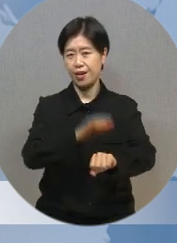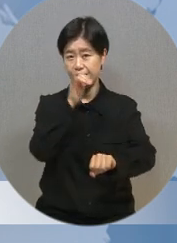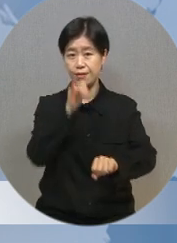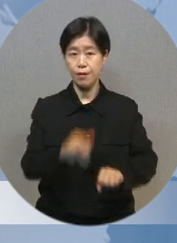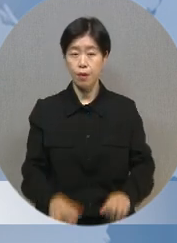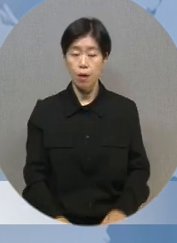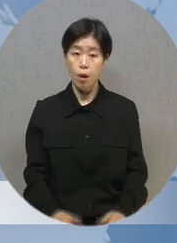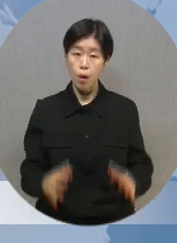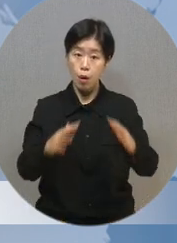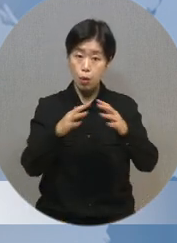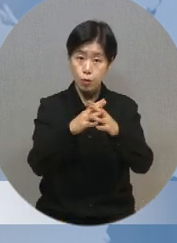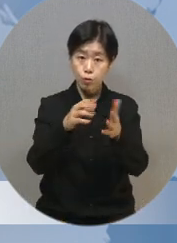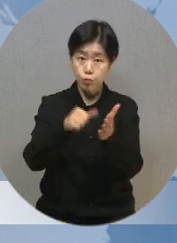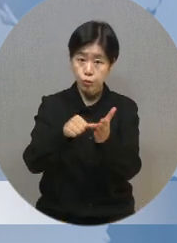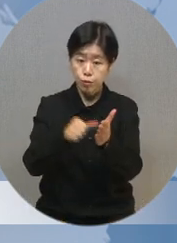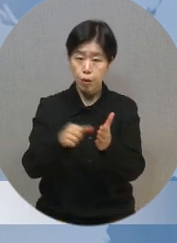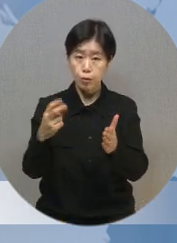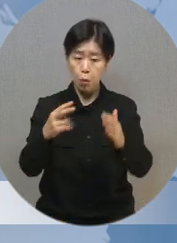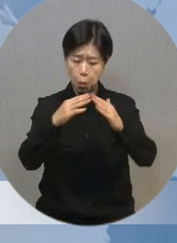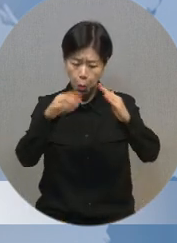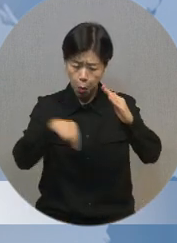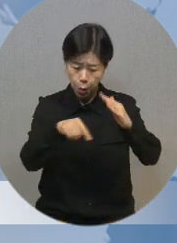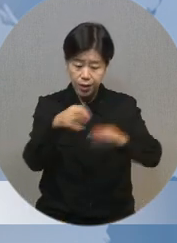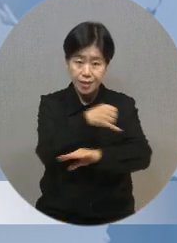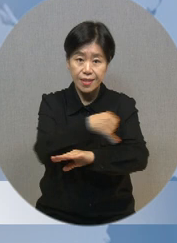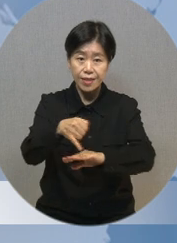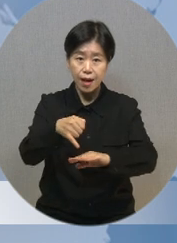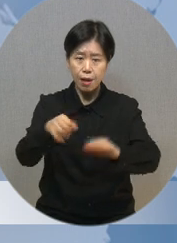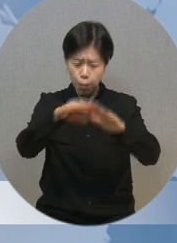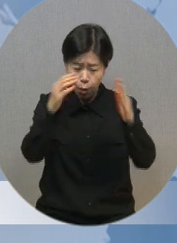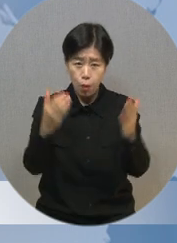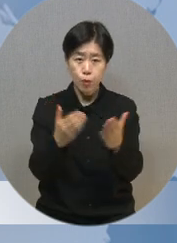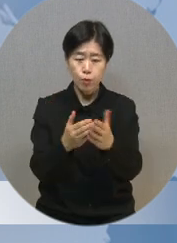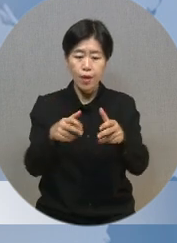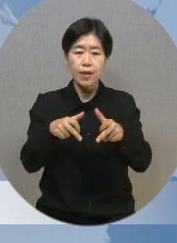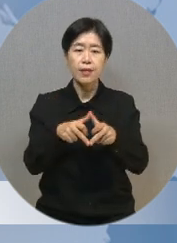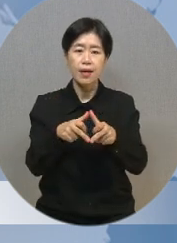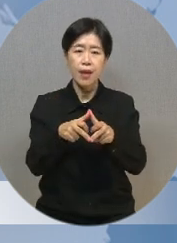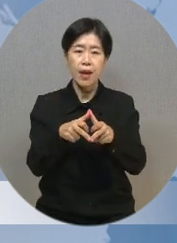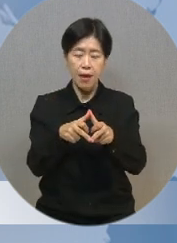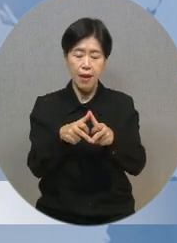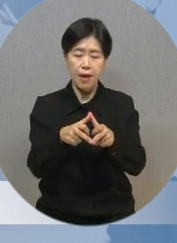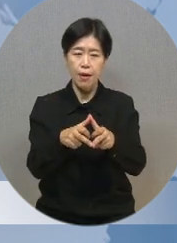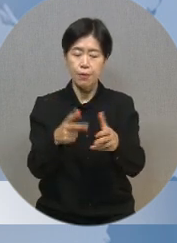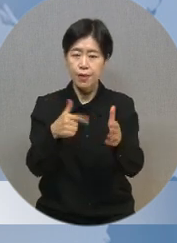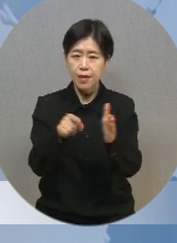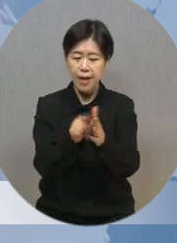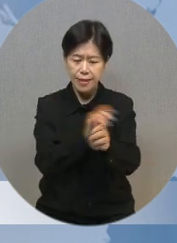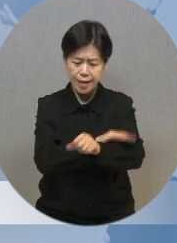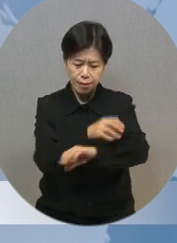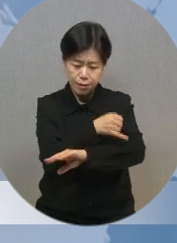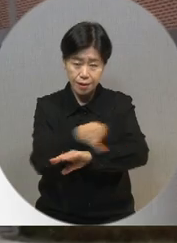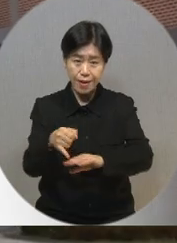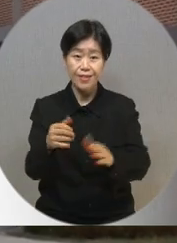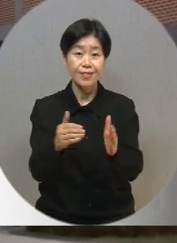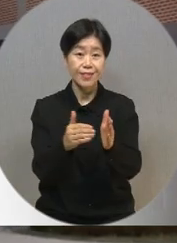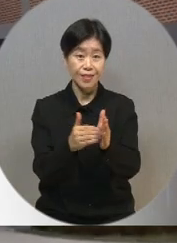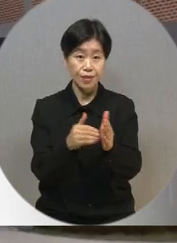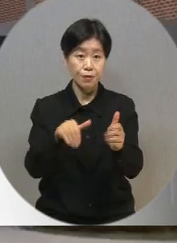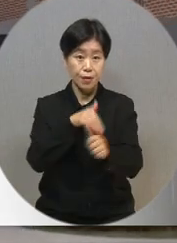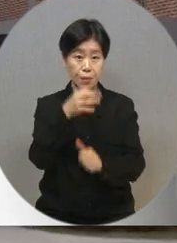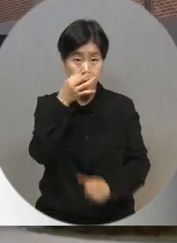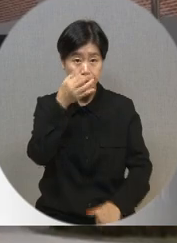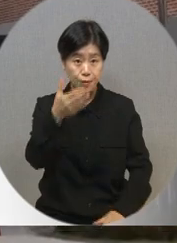건축 자재부터 내부 설계까지 장애인의 장애 요소가 최소화되는 공간을 정은선 기자가 안내합니다.